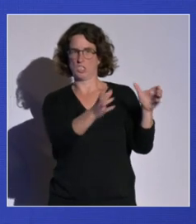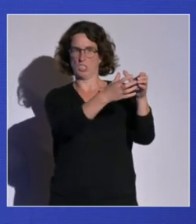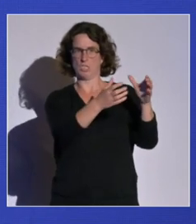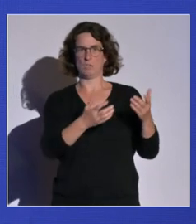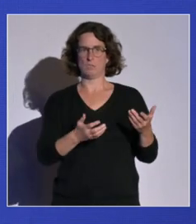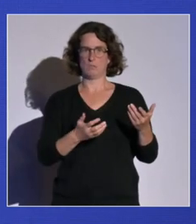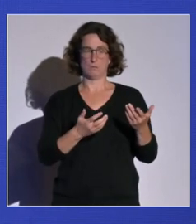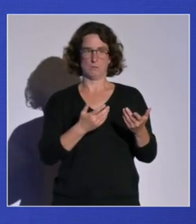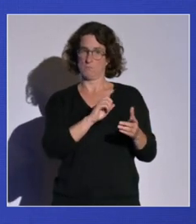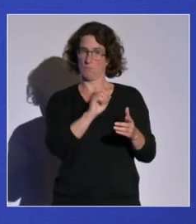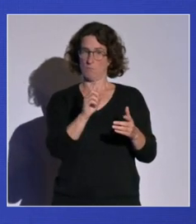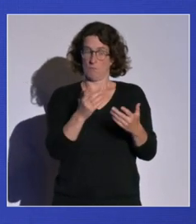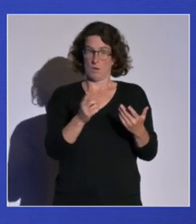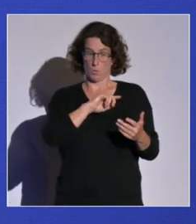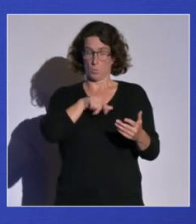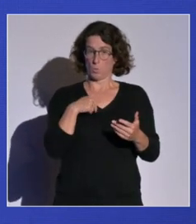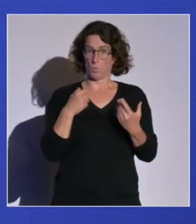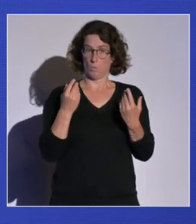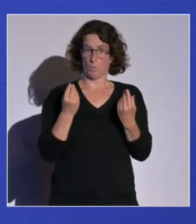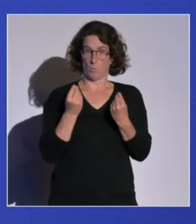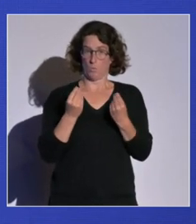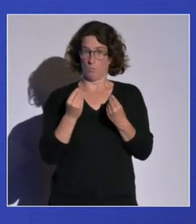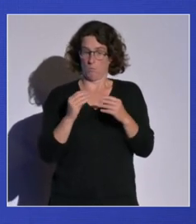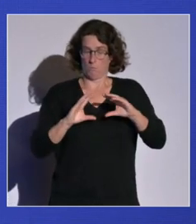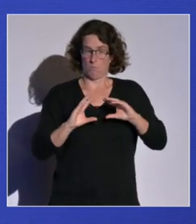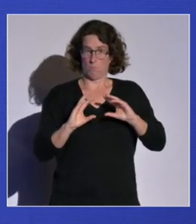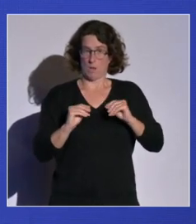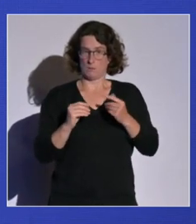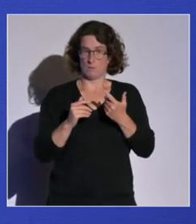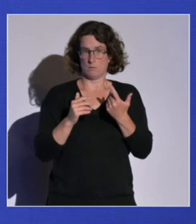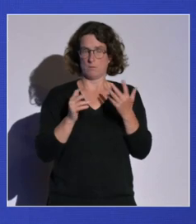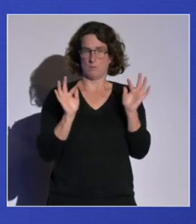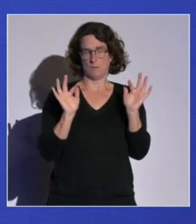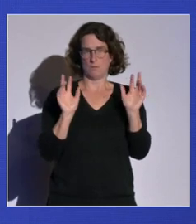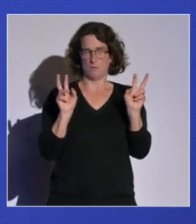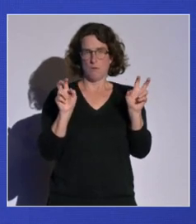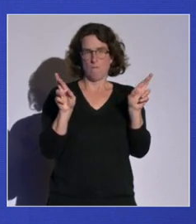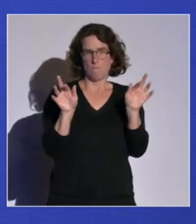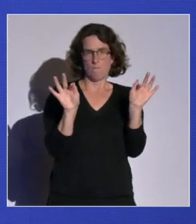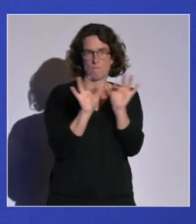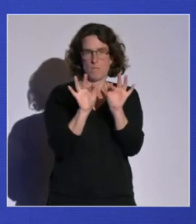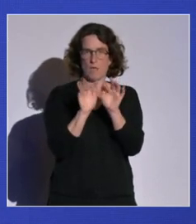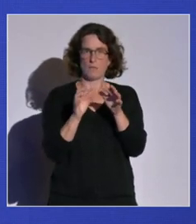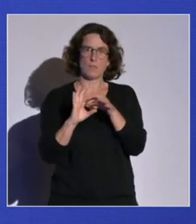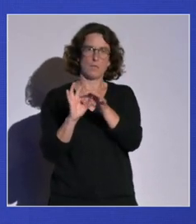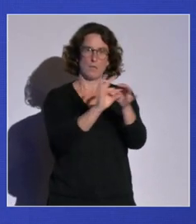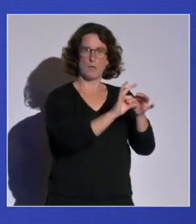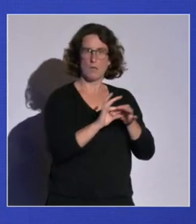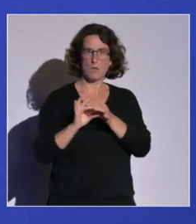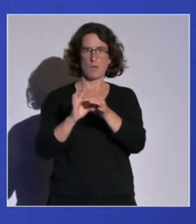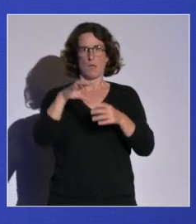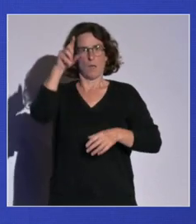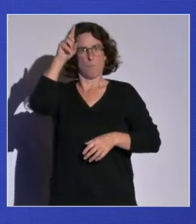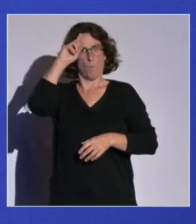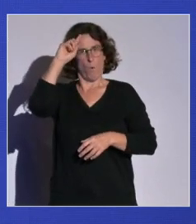de la fraternité. Et pourquoi nous sommes du côté de la fraternité? On n'y pense jamais parce que la fraternité ne peut